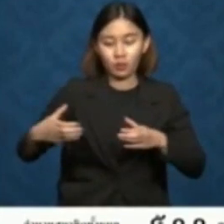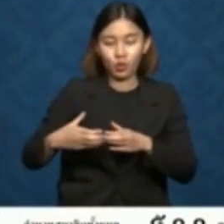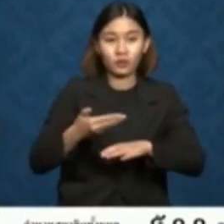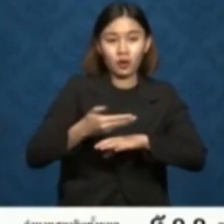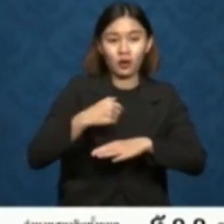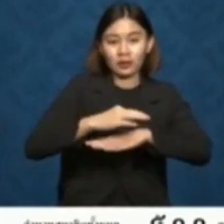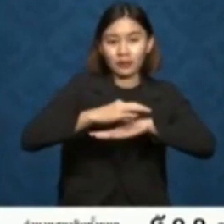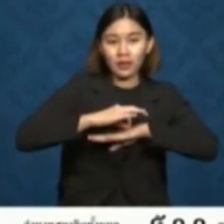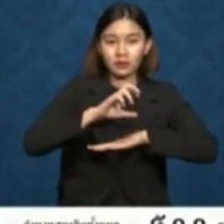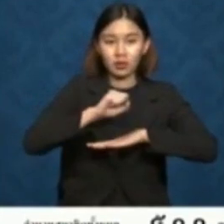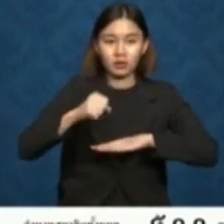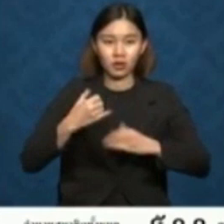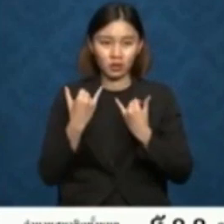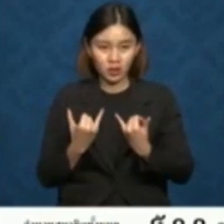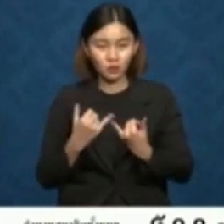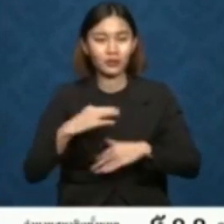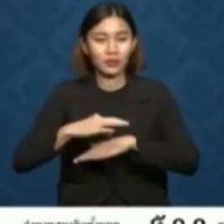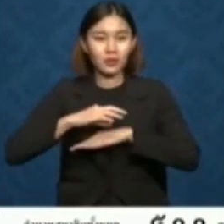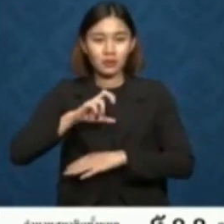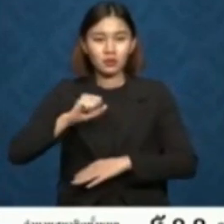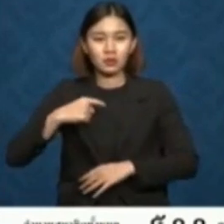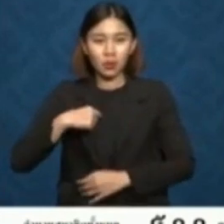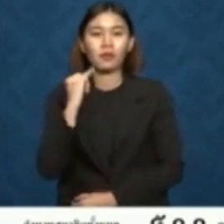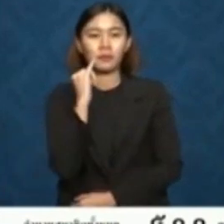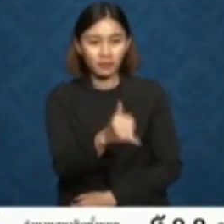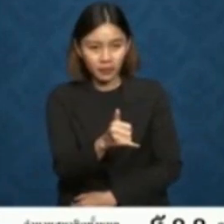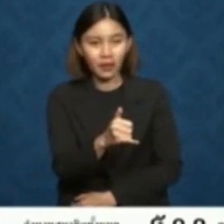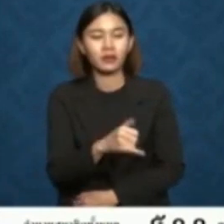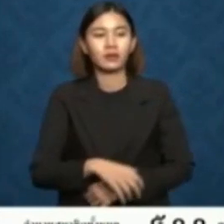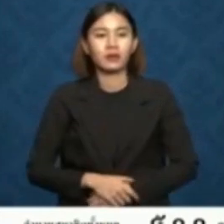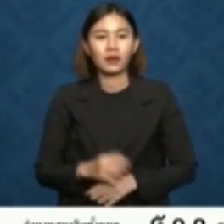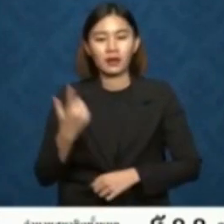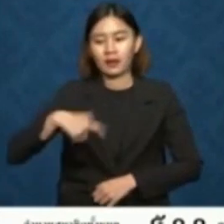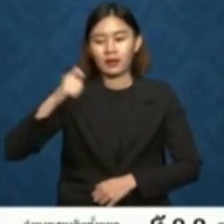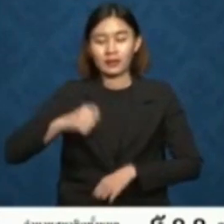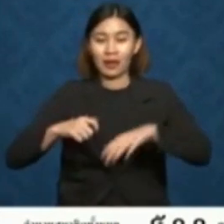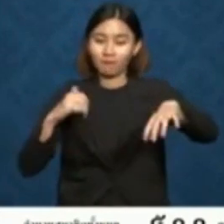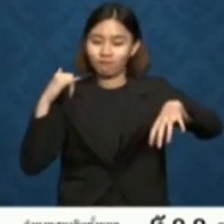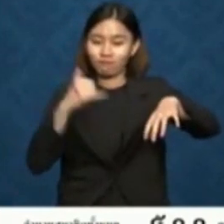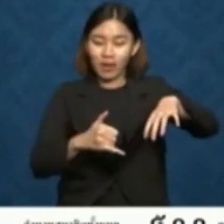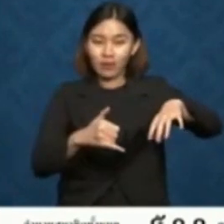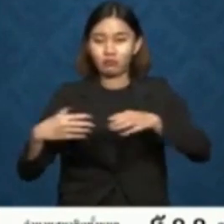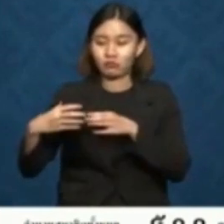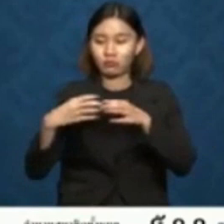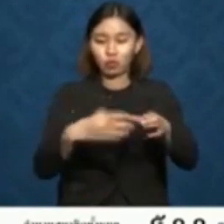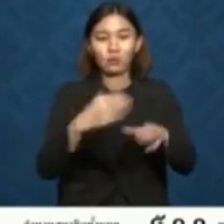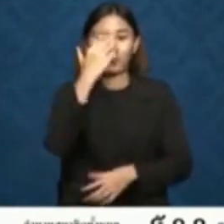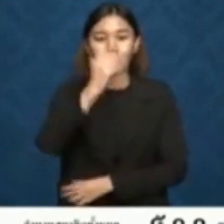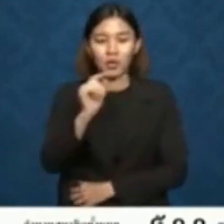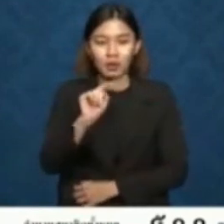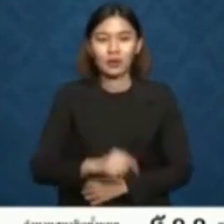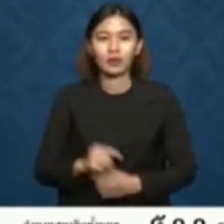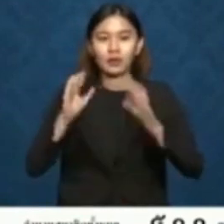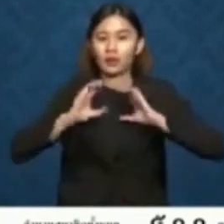าชนตั้งแต่ก่อนผมเป็นผู้แทนจนตอนนี้ผมเป็นผู้แทนแล้วผมก็ยังต้องไปศาลกับพี่น้องประชาชนเพราะอะไรรู้ไหม